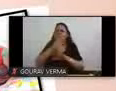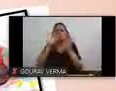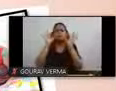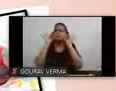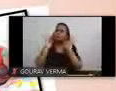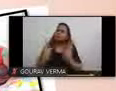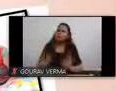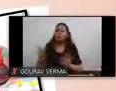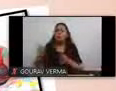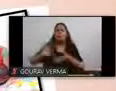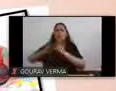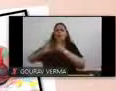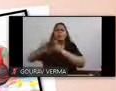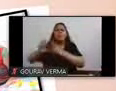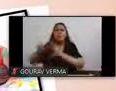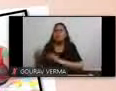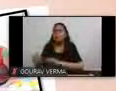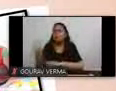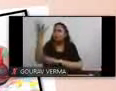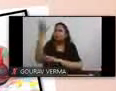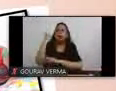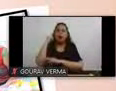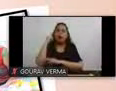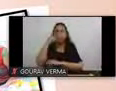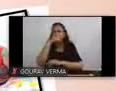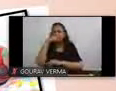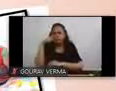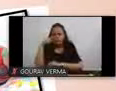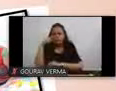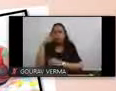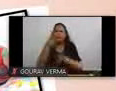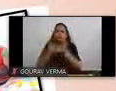बज रही है, खुशबू आ रही है, दूध की बॉटल दिख